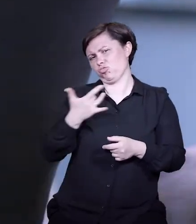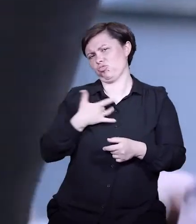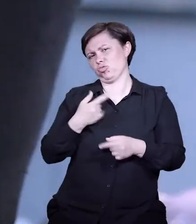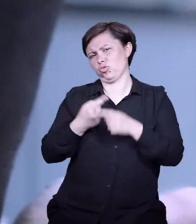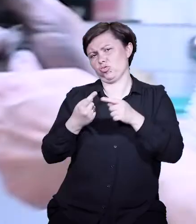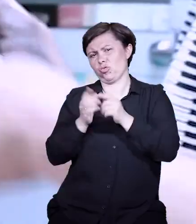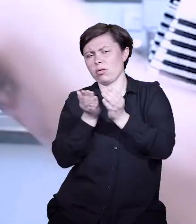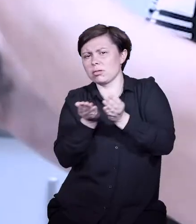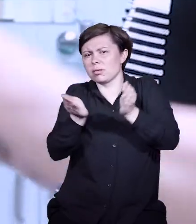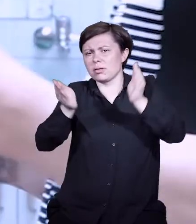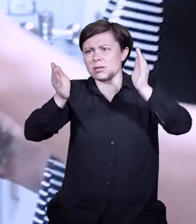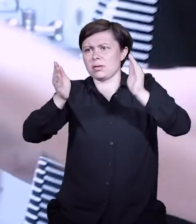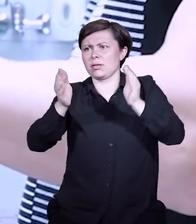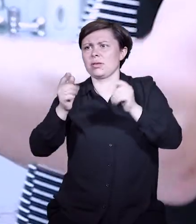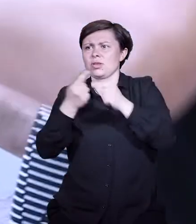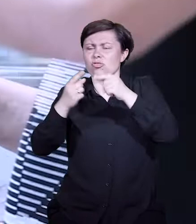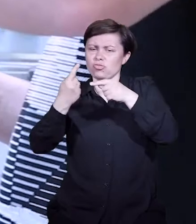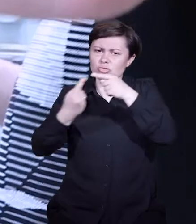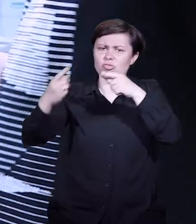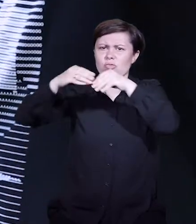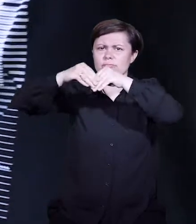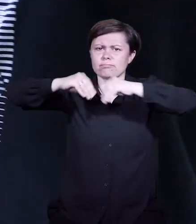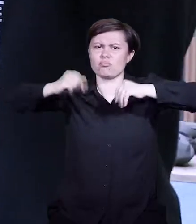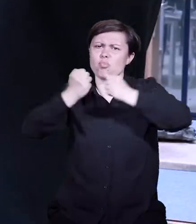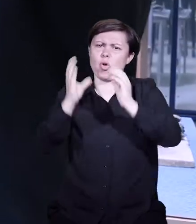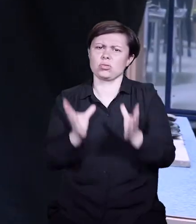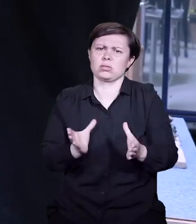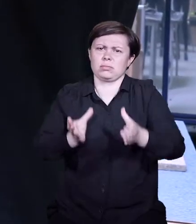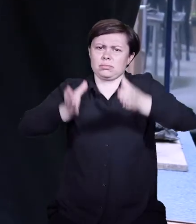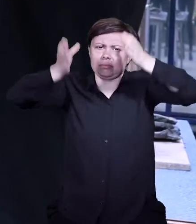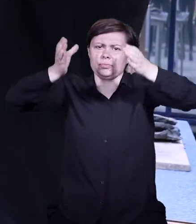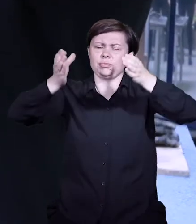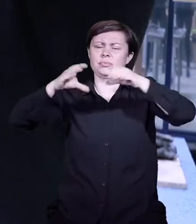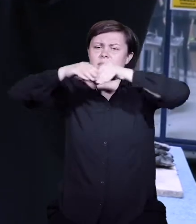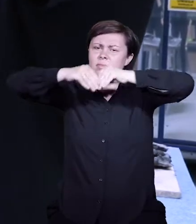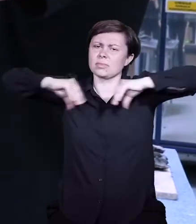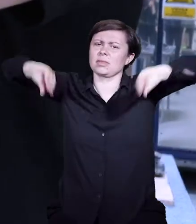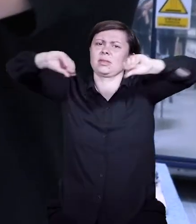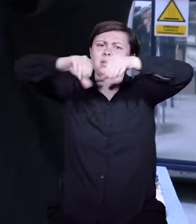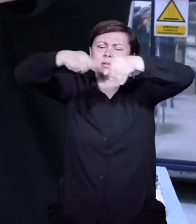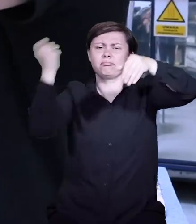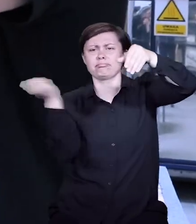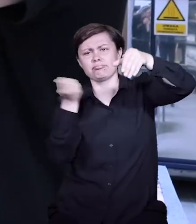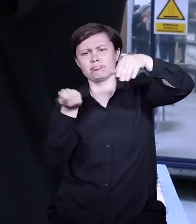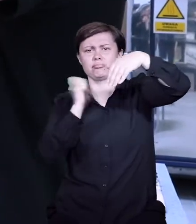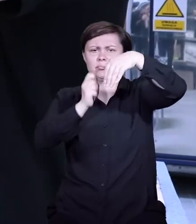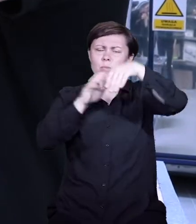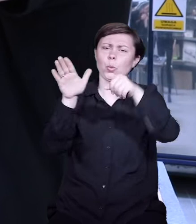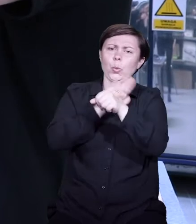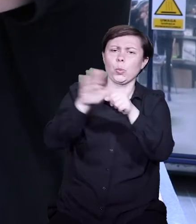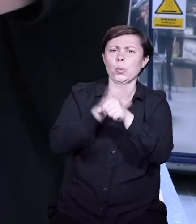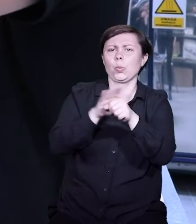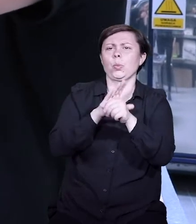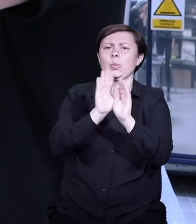trochę wyoblić, swobodnie ją przeciągać, mocno wyciągać. Zatrzemy, scalimy, sklepiemy.